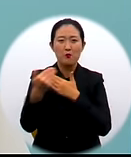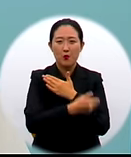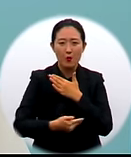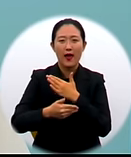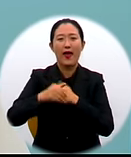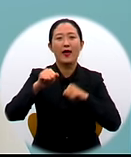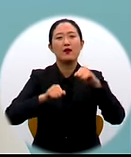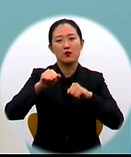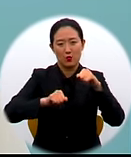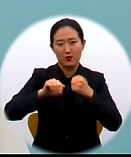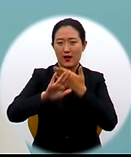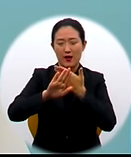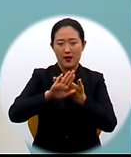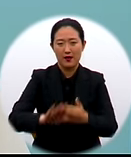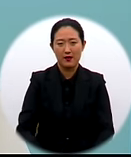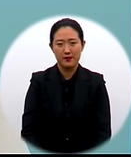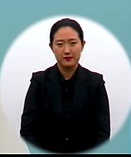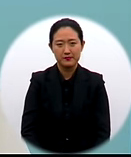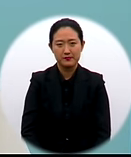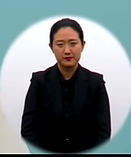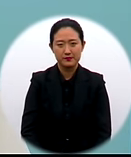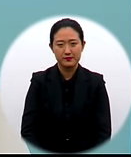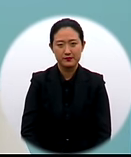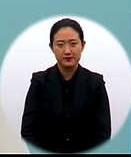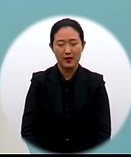사람과 마케팅을 하는 사람과 인사를